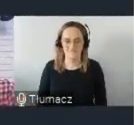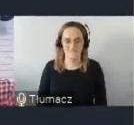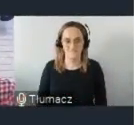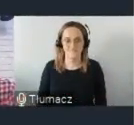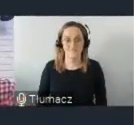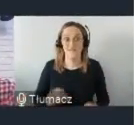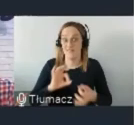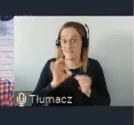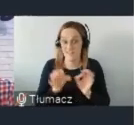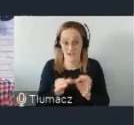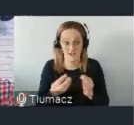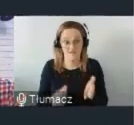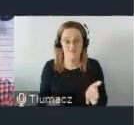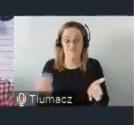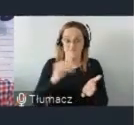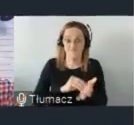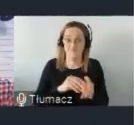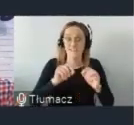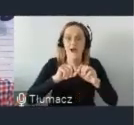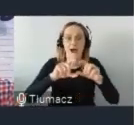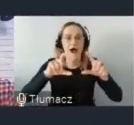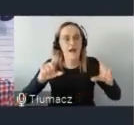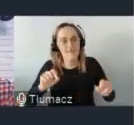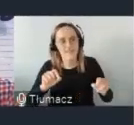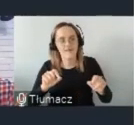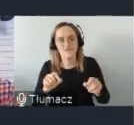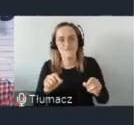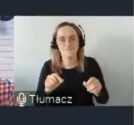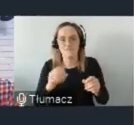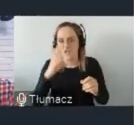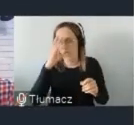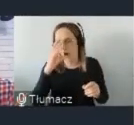a nawet dorzucić do tej karteczki, która się nam pojawi,